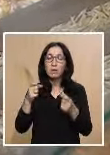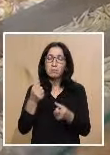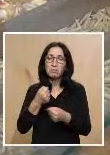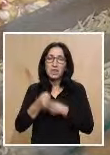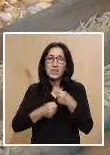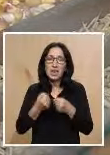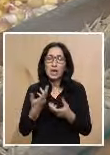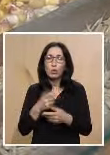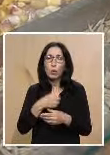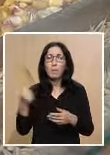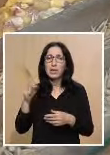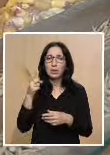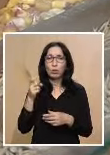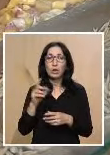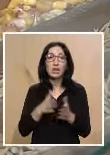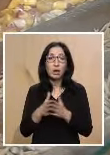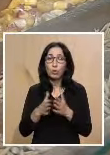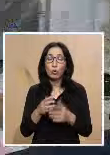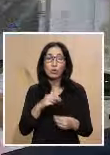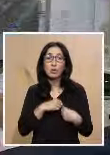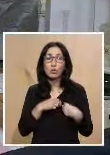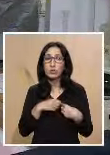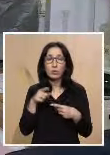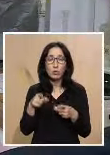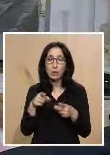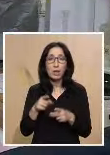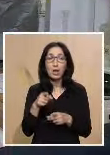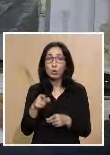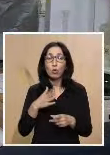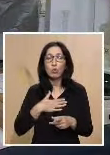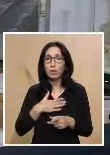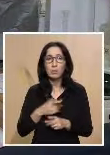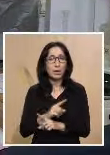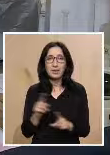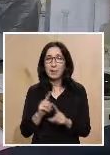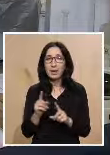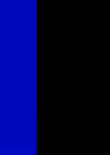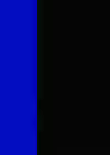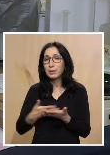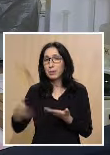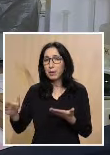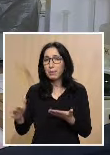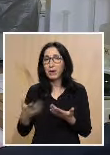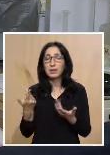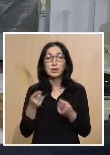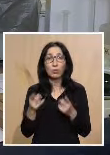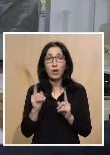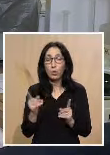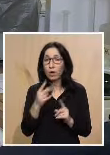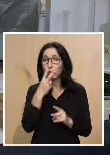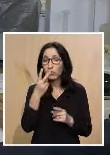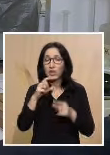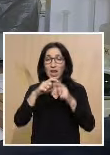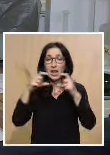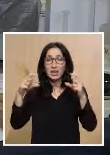безглутеново. Явно някои хора са чувствителни към него, но той го има. Няма как да бъде премахнат и Това, когато видя